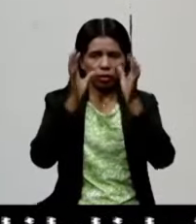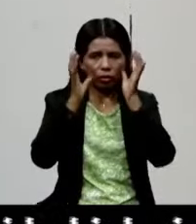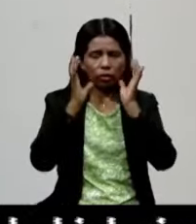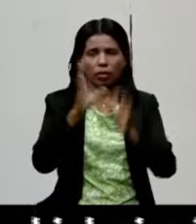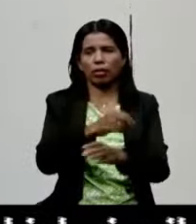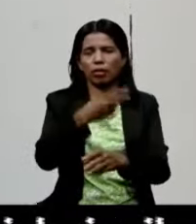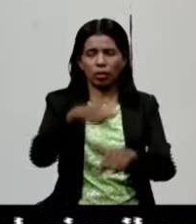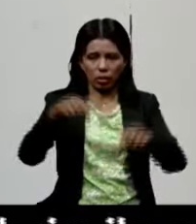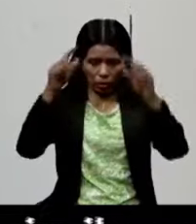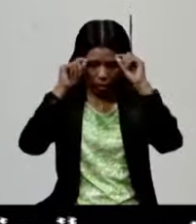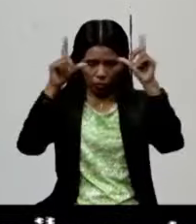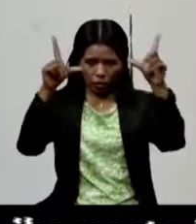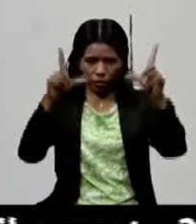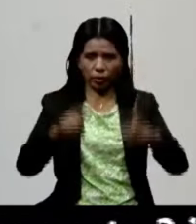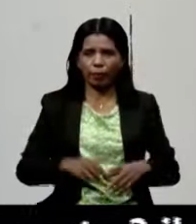di Timor-Leste. Jadi